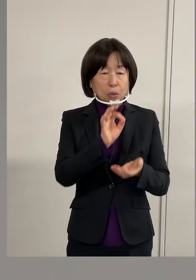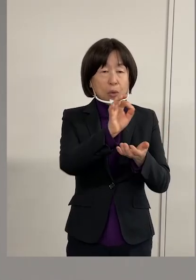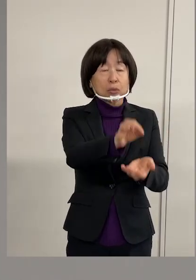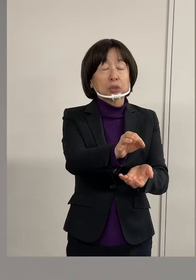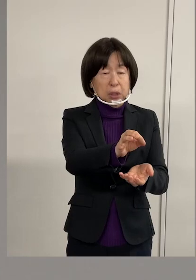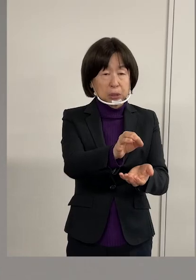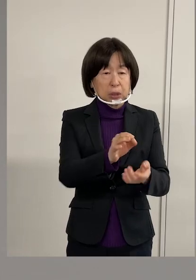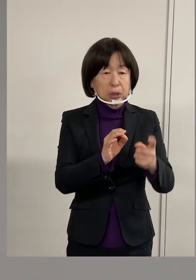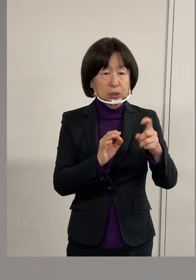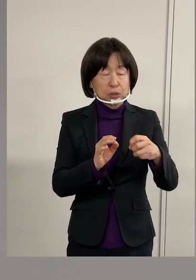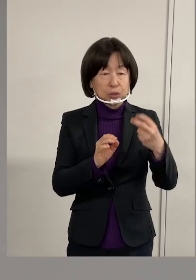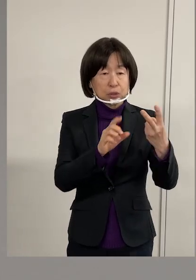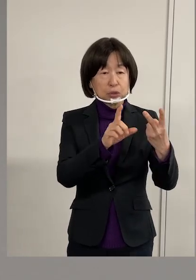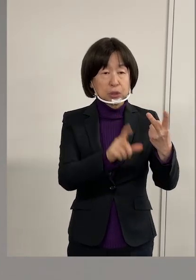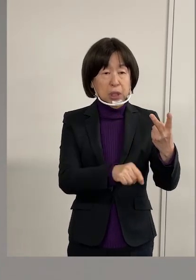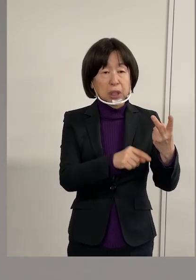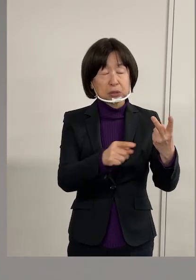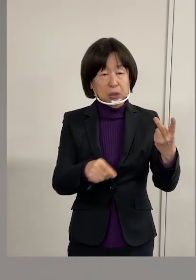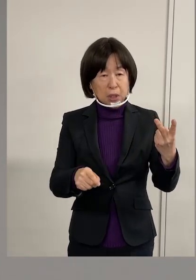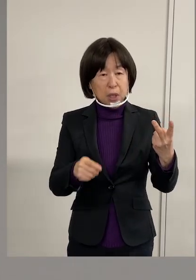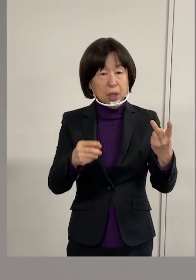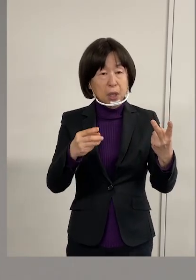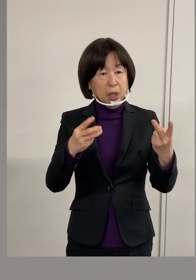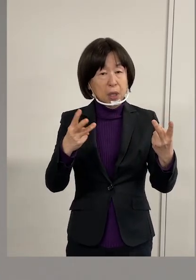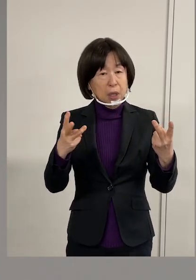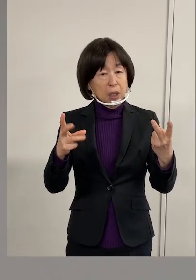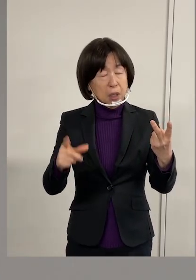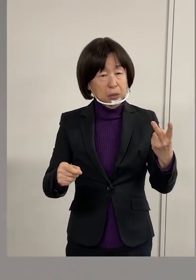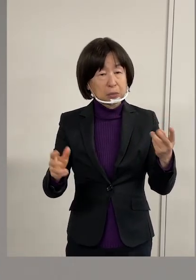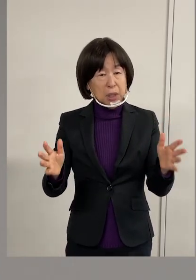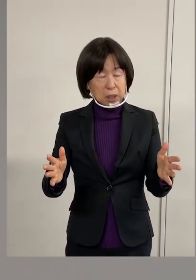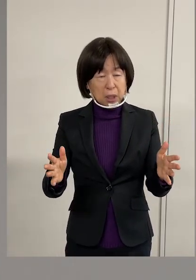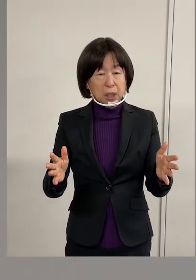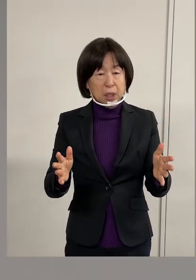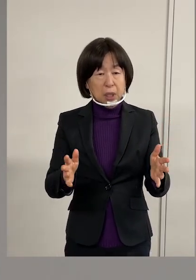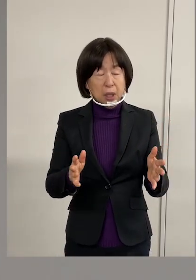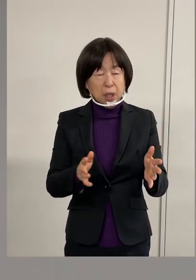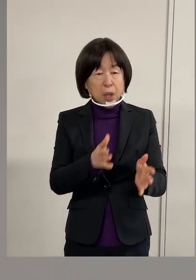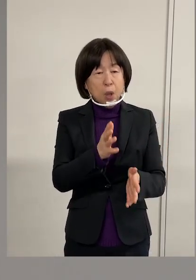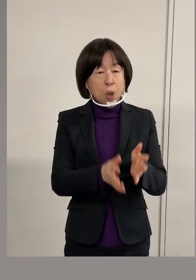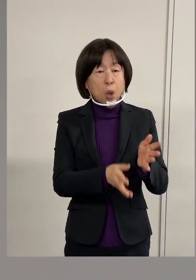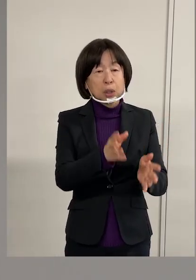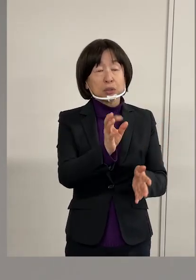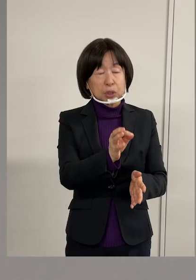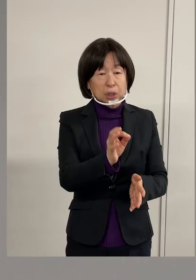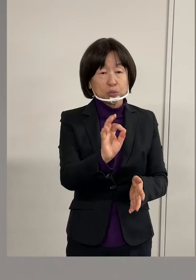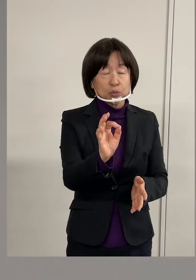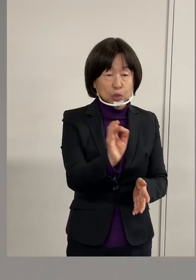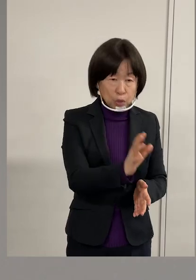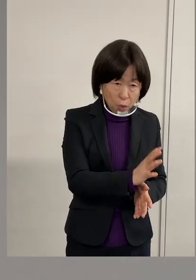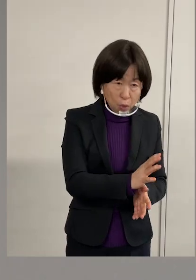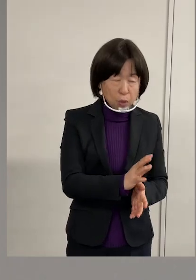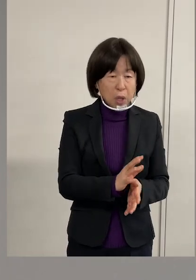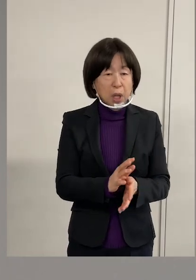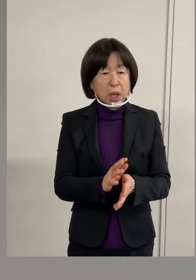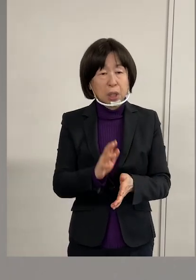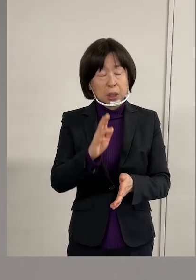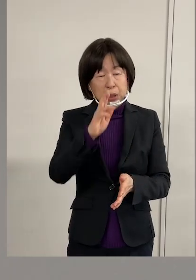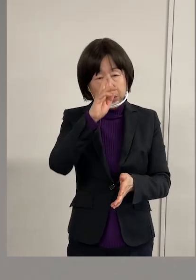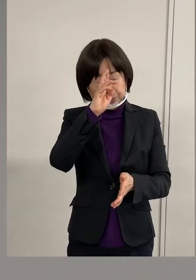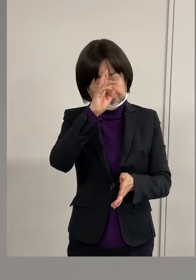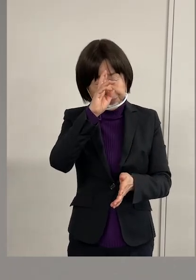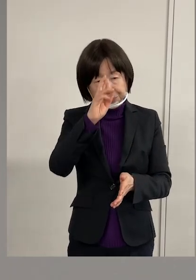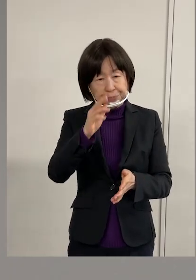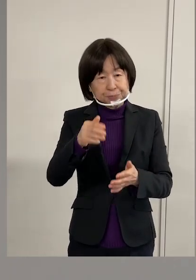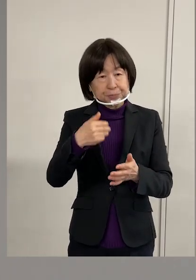で、これは保育料の無償化と合わせて、給食費の無償化、それと、水道料を今基